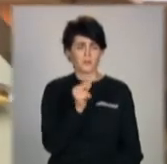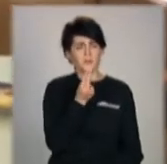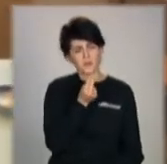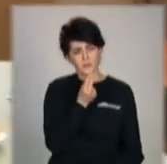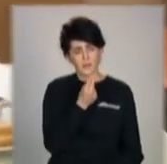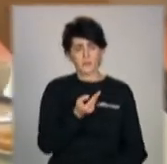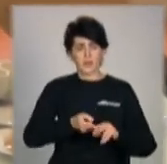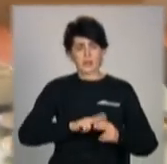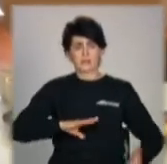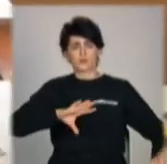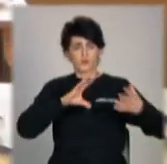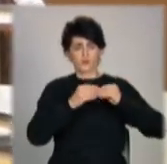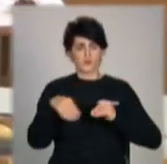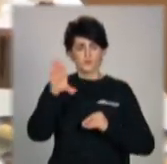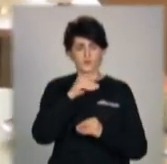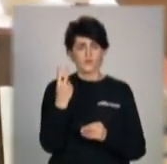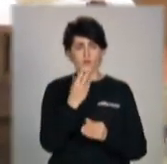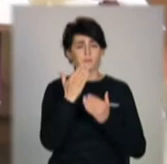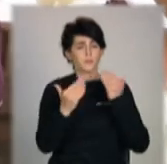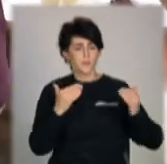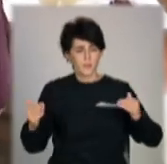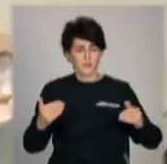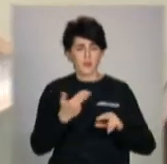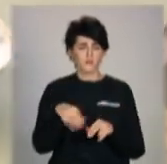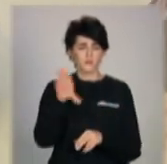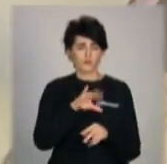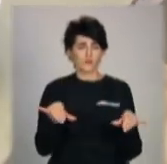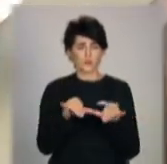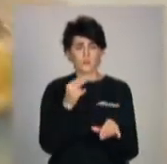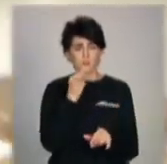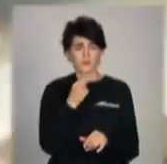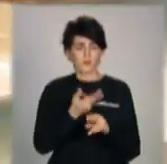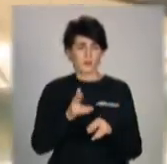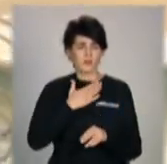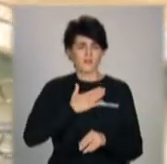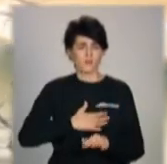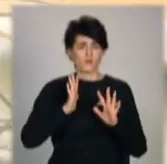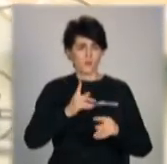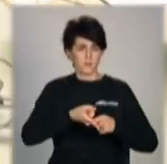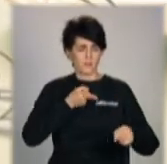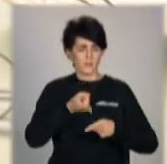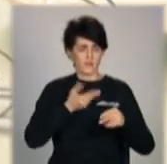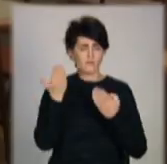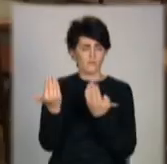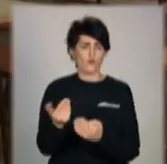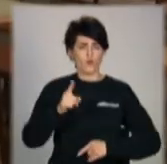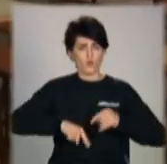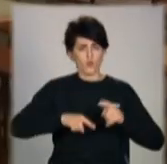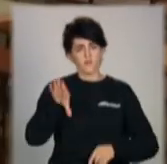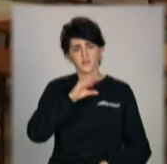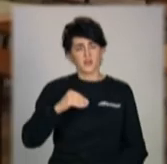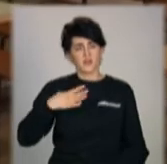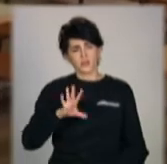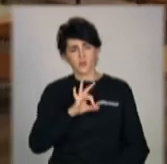За результатами торічного опитування, шкільним харчуванням задоволена лише третина батьків. Усіх інших не влаштовує або